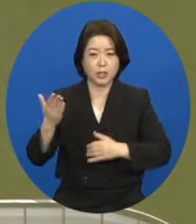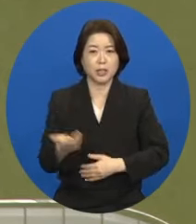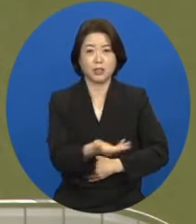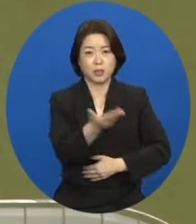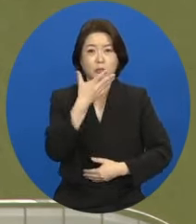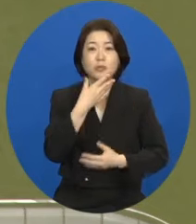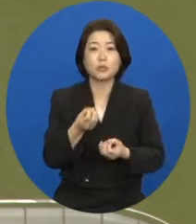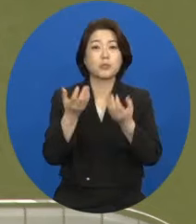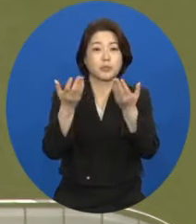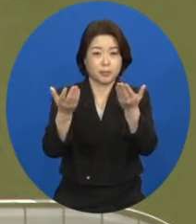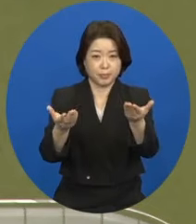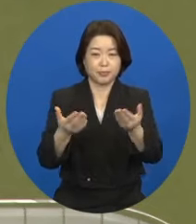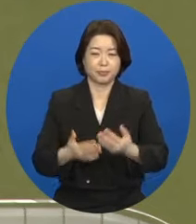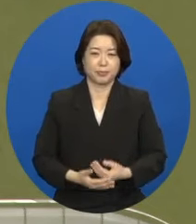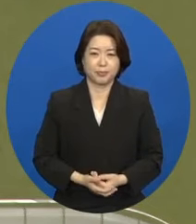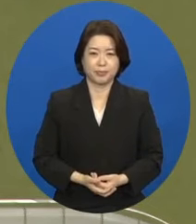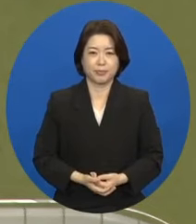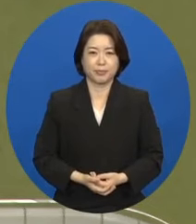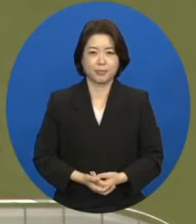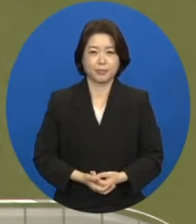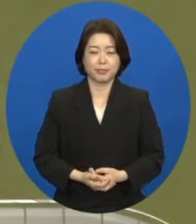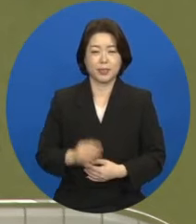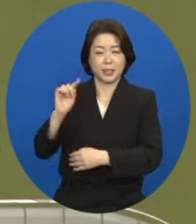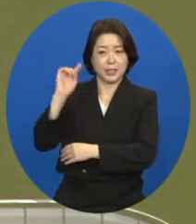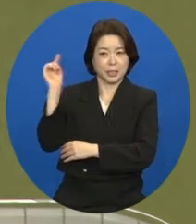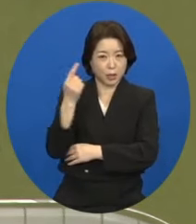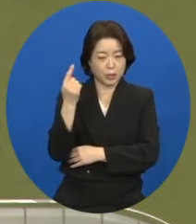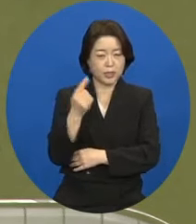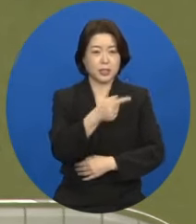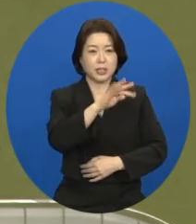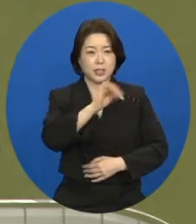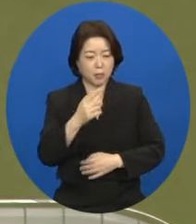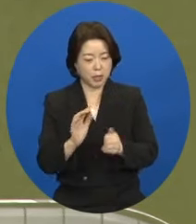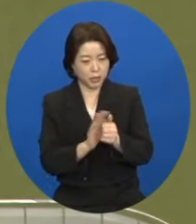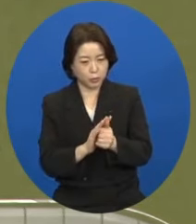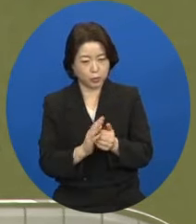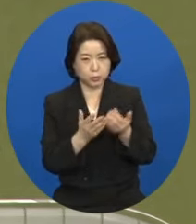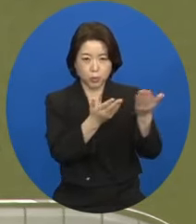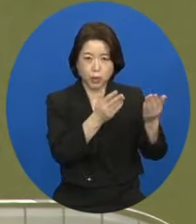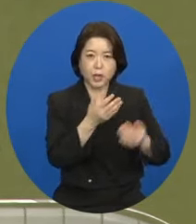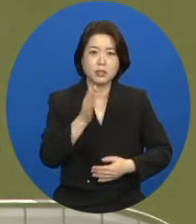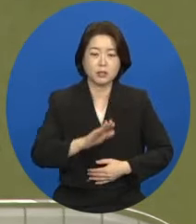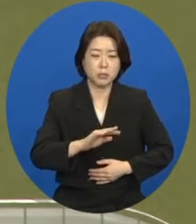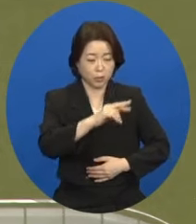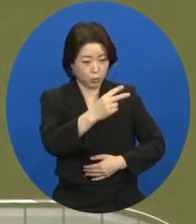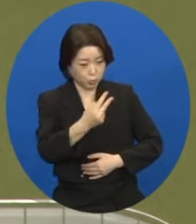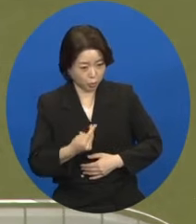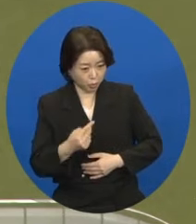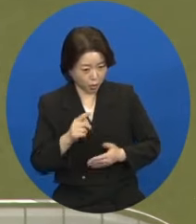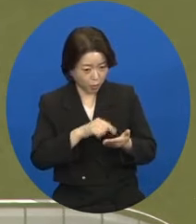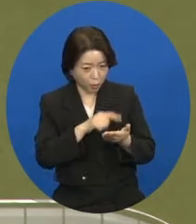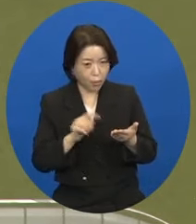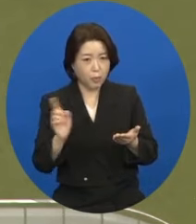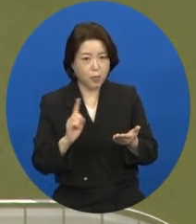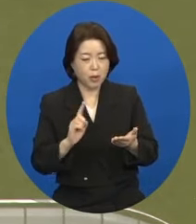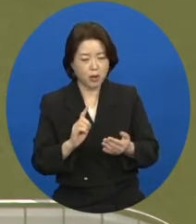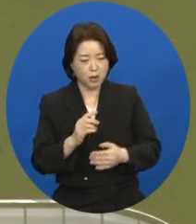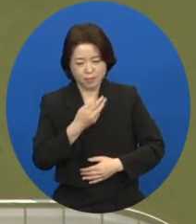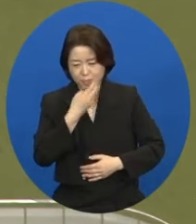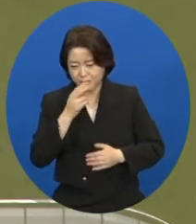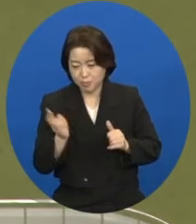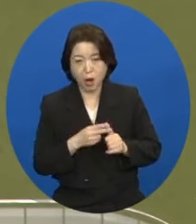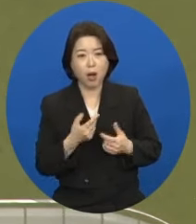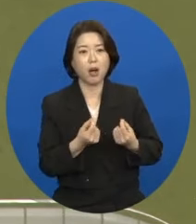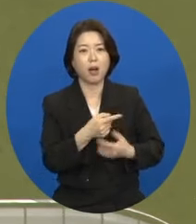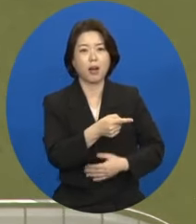축복합니다. 다윗은 나발에게 선대했지만 돌아온 것은 무례함과 모욕이었어요. 이 나발도 문제지만